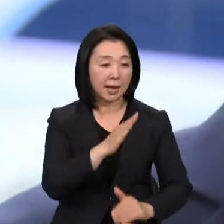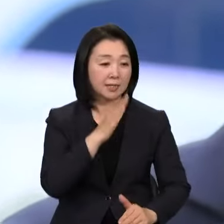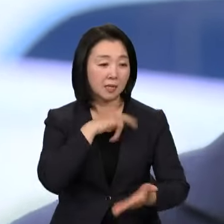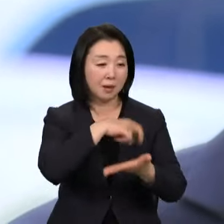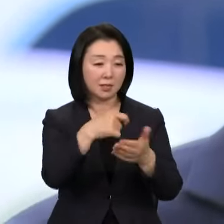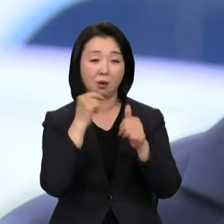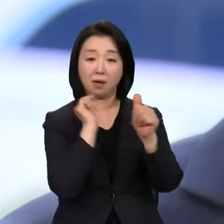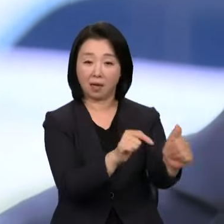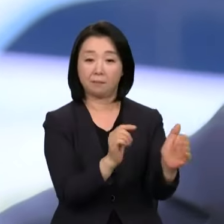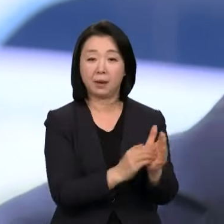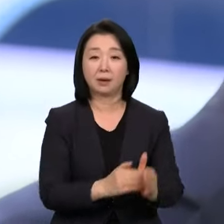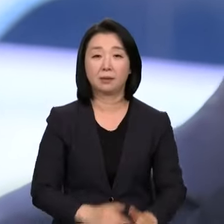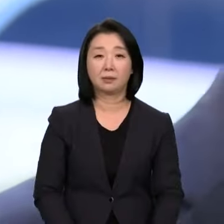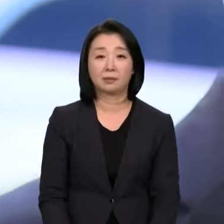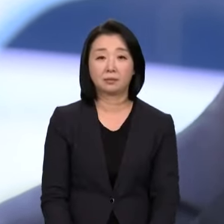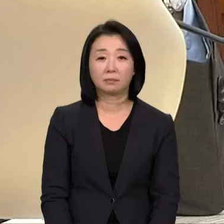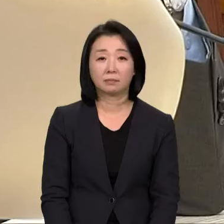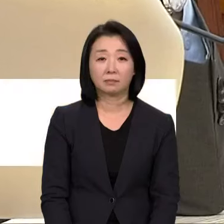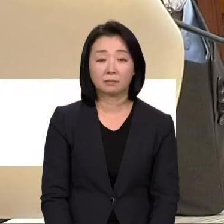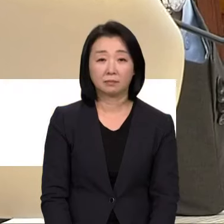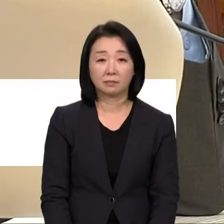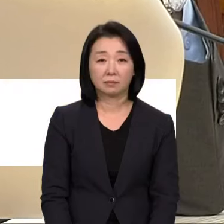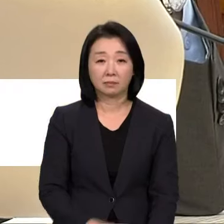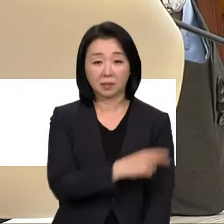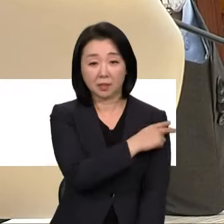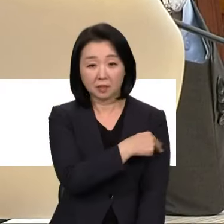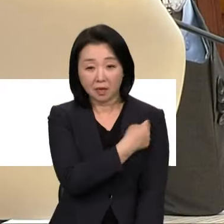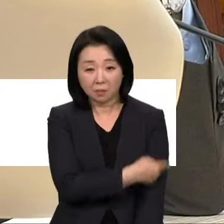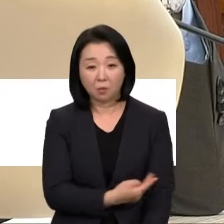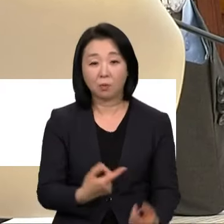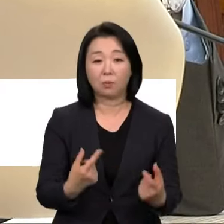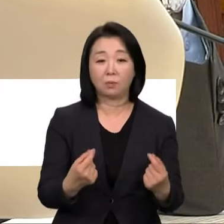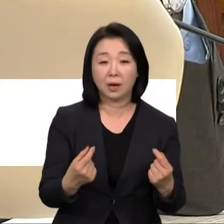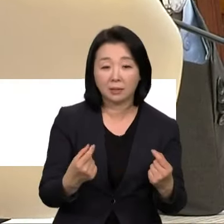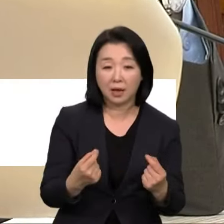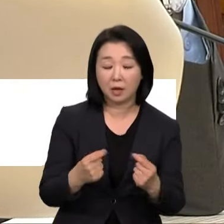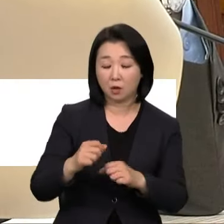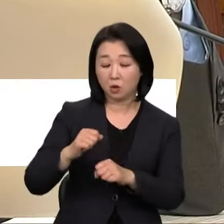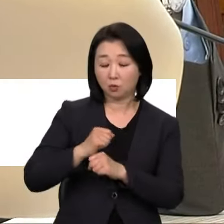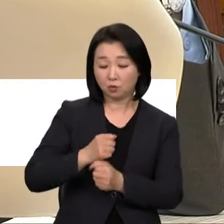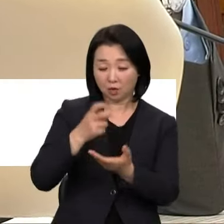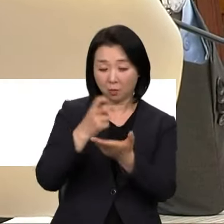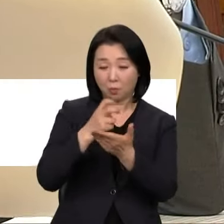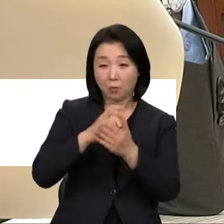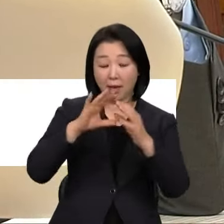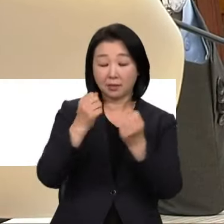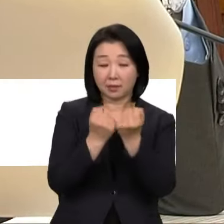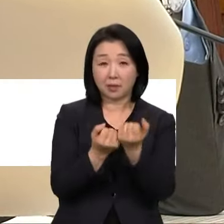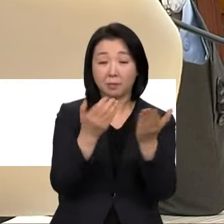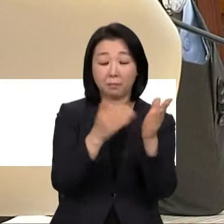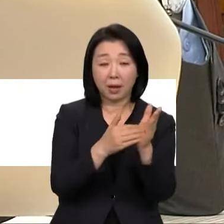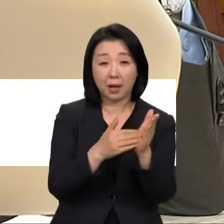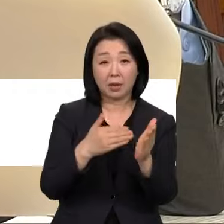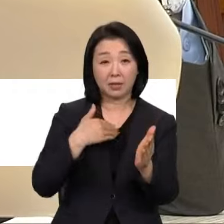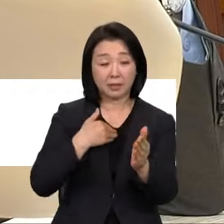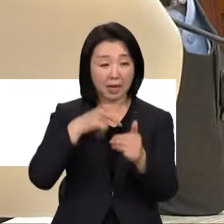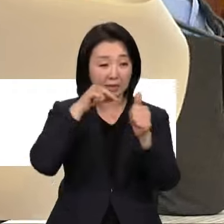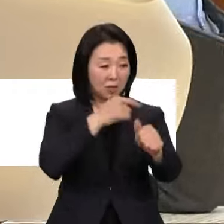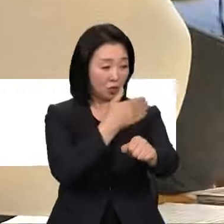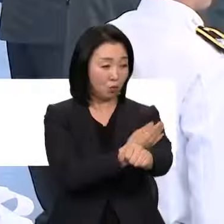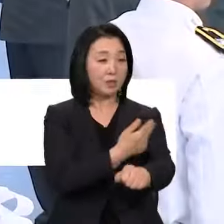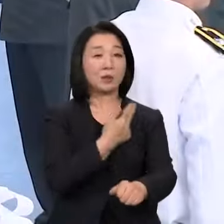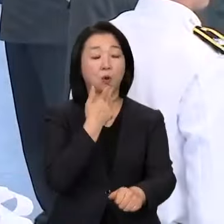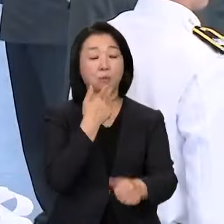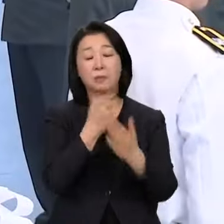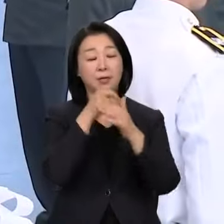했다고 말했습니다 참모로서 그 구사법 해석에 대해서 말씀을 드린 거고요 제가 지시권 아니기 때문에 그분한테 지시할 권한도